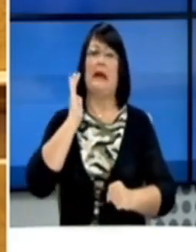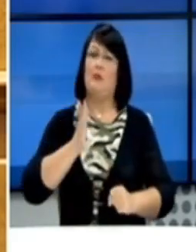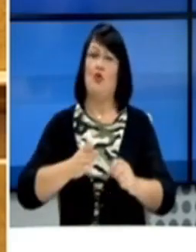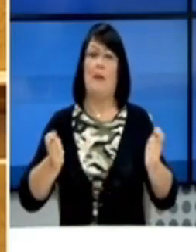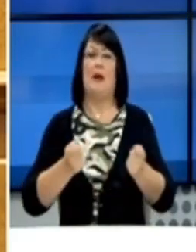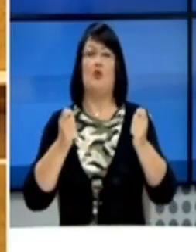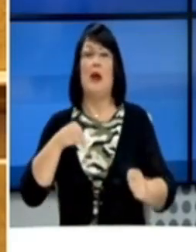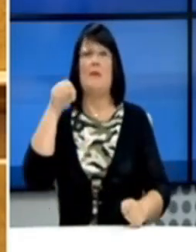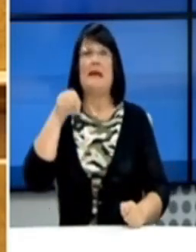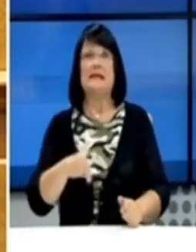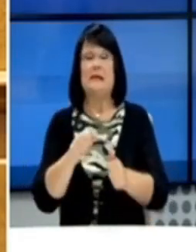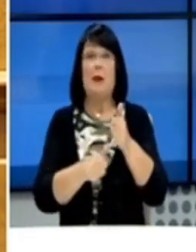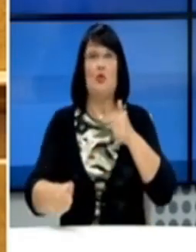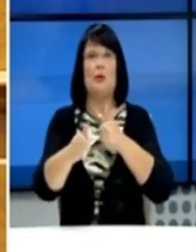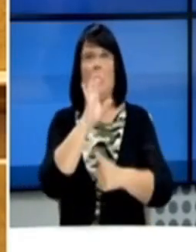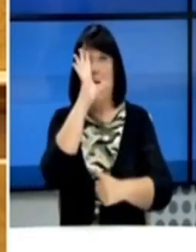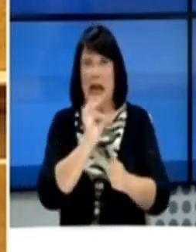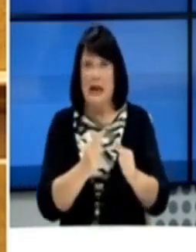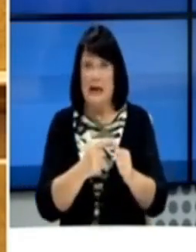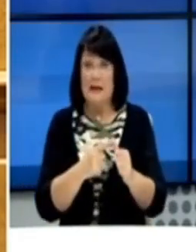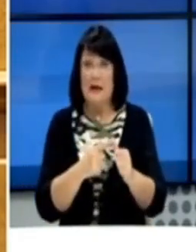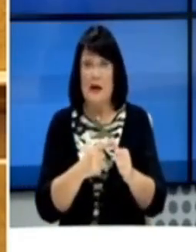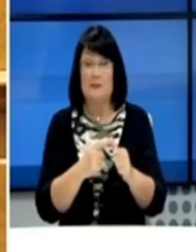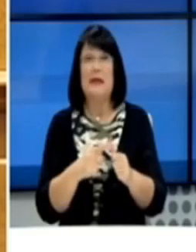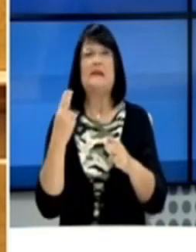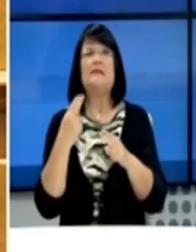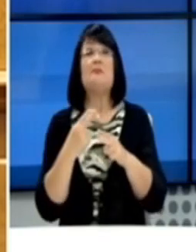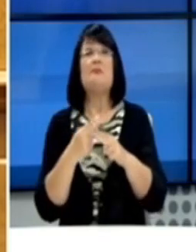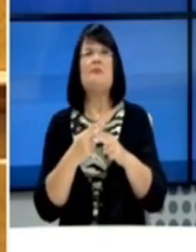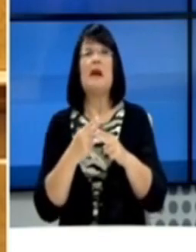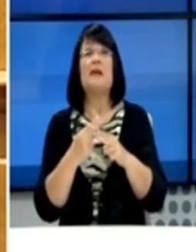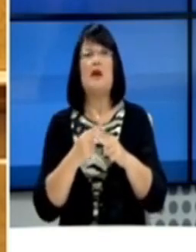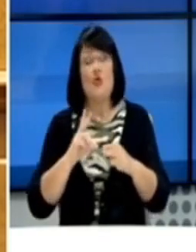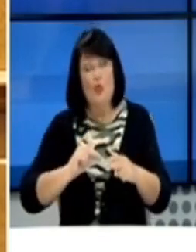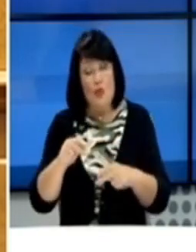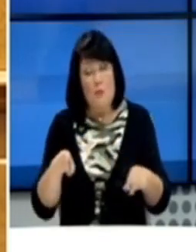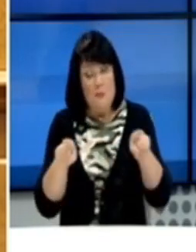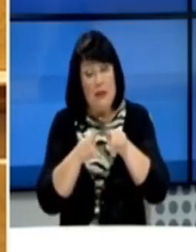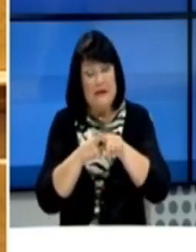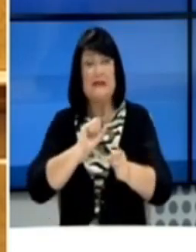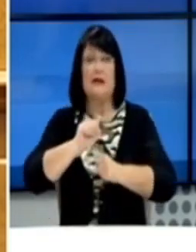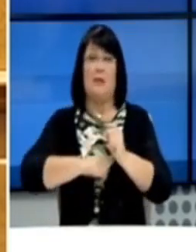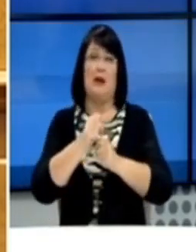όμως προέχει η αλήθεια και προέχει η κοινή δράση.